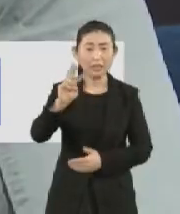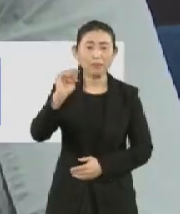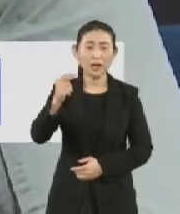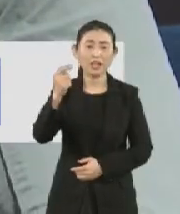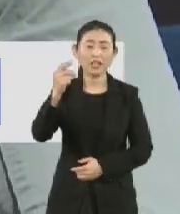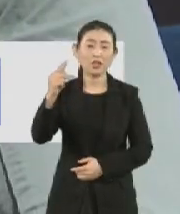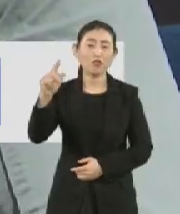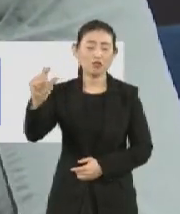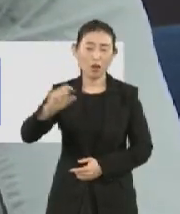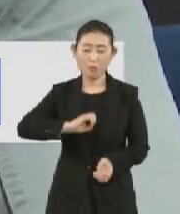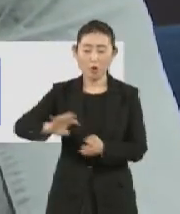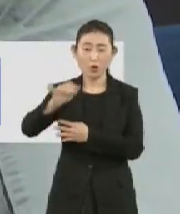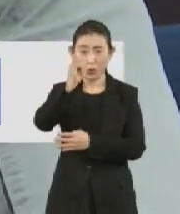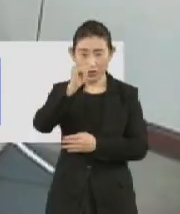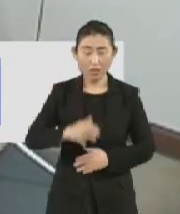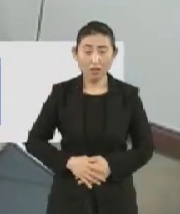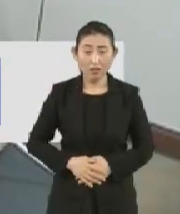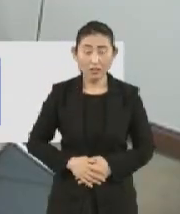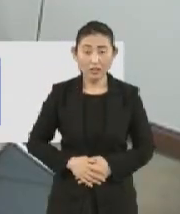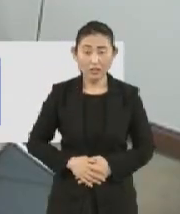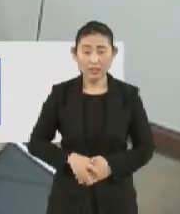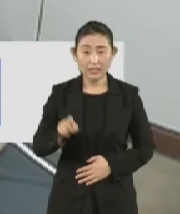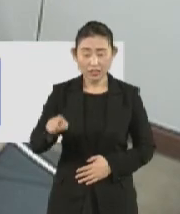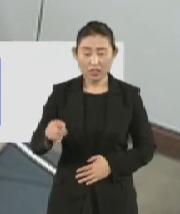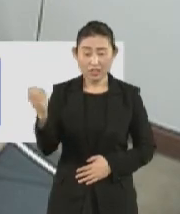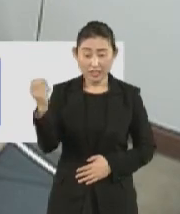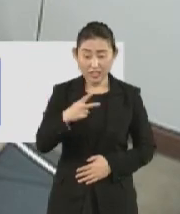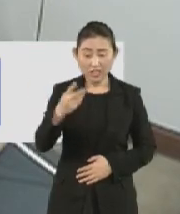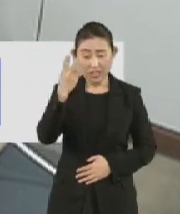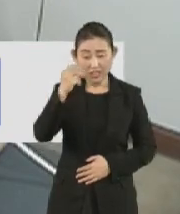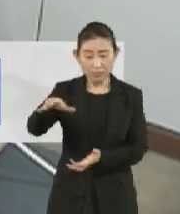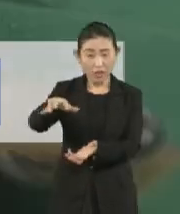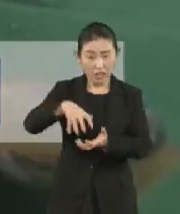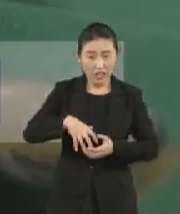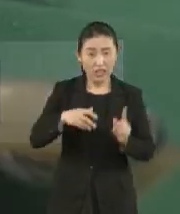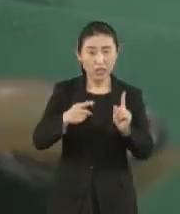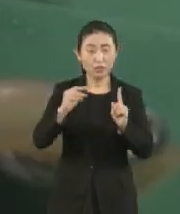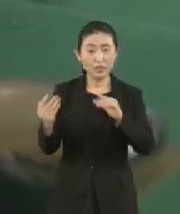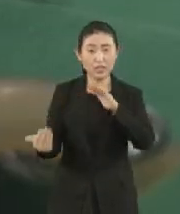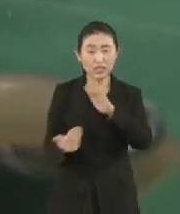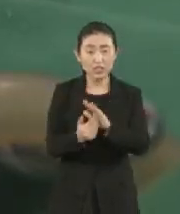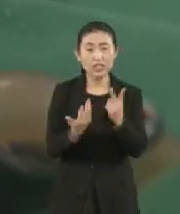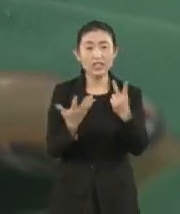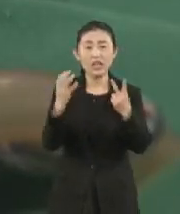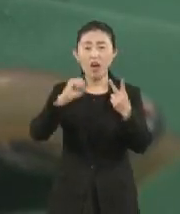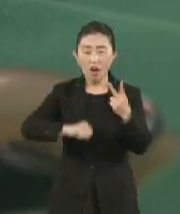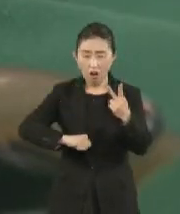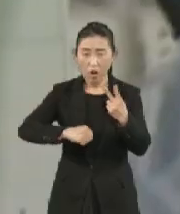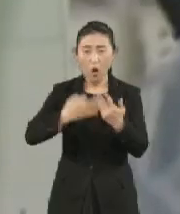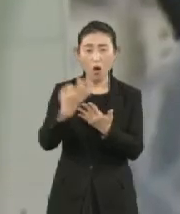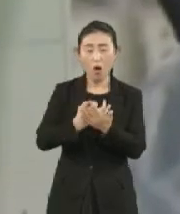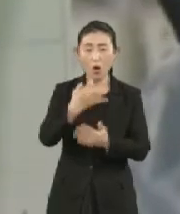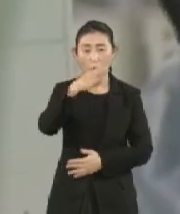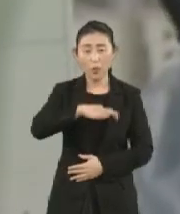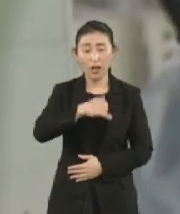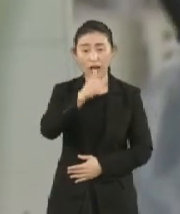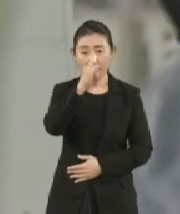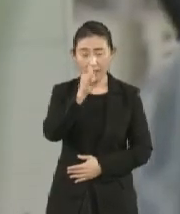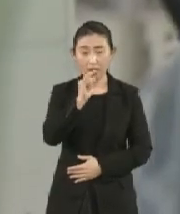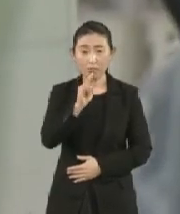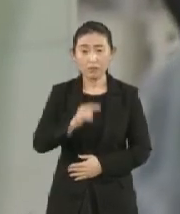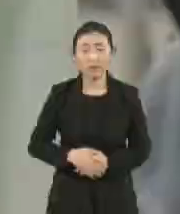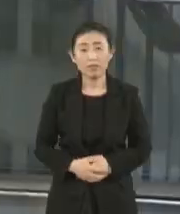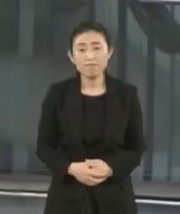버려지고 있고 업계 에서는 폐지 방을 재활용하면 kg 당 최대 2억 원의 부가가치를 올릴 수 있을 것으로